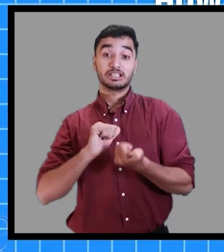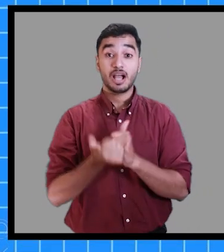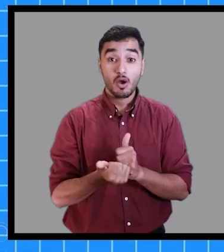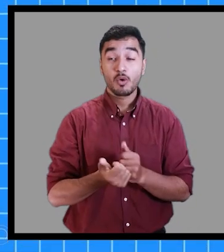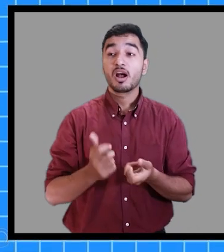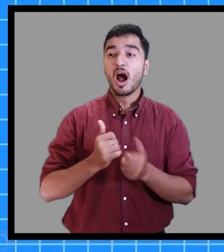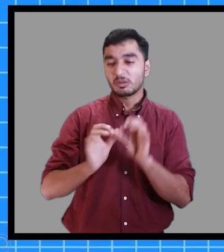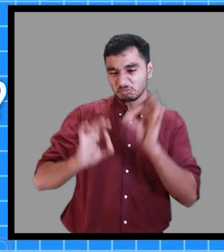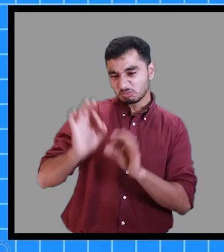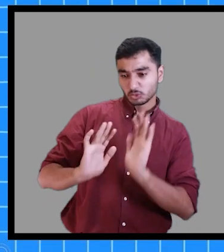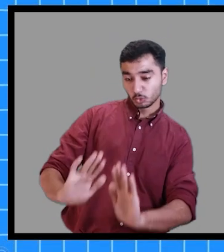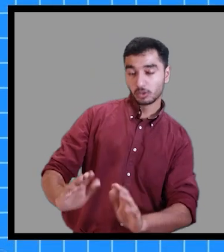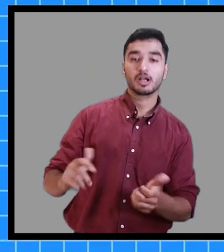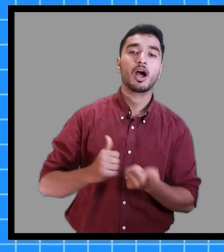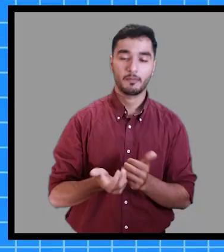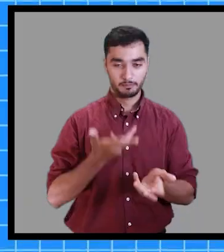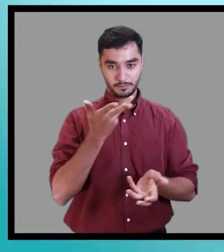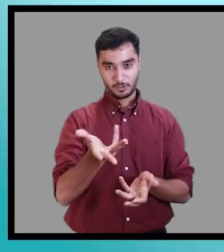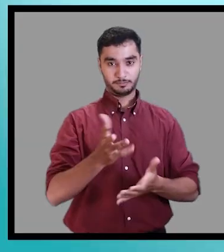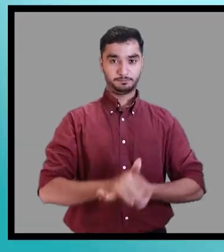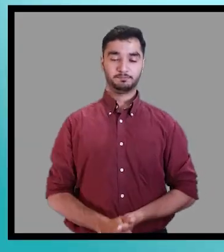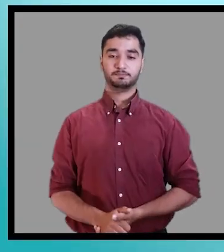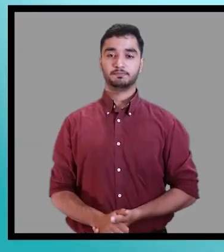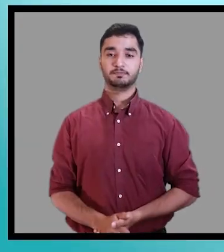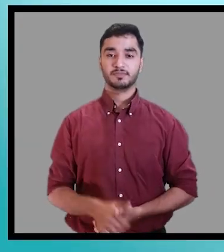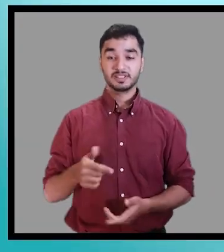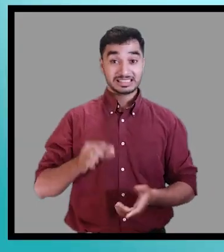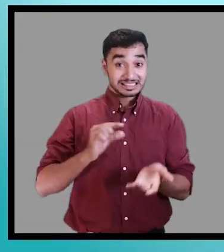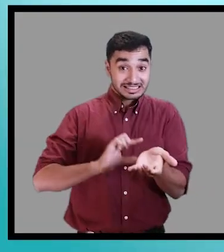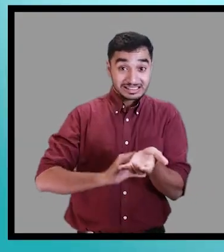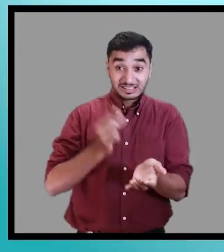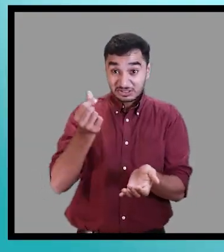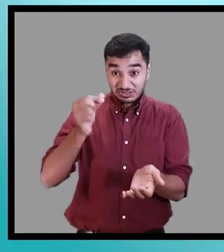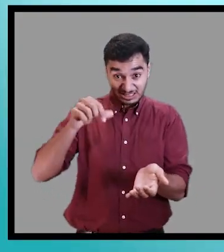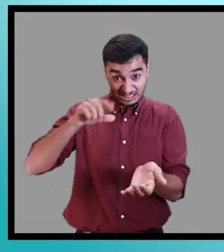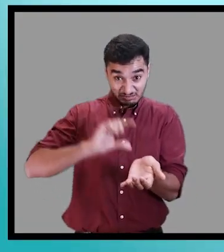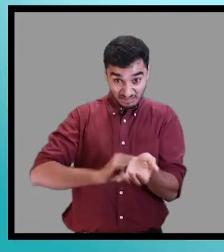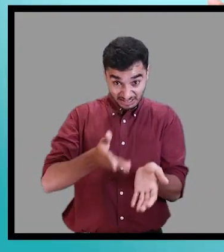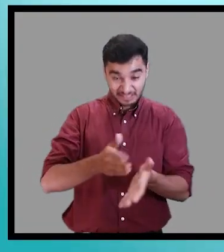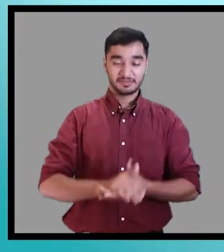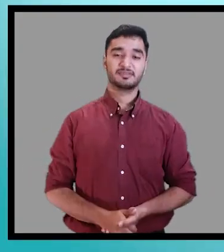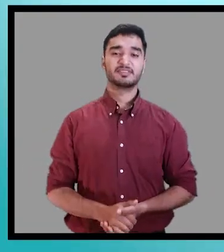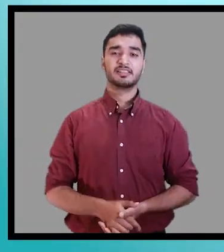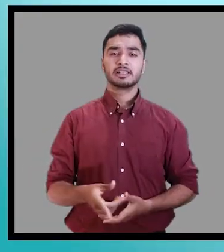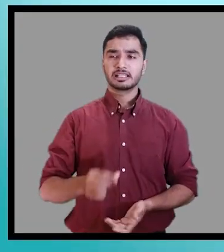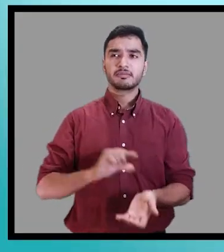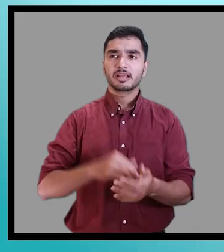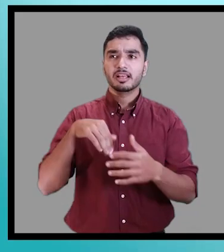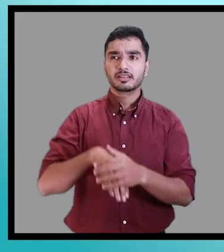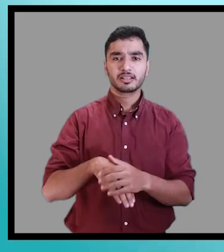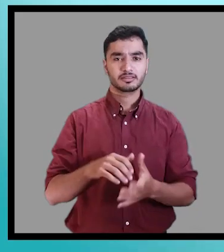उसका इलाज कैसे होता है और उससे बचा कैसे जा सकता है, आज इस वीडियो में डिस्कस करते हैं। डायबिटीज मेलाइटिस टाइप 2 यानी